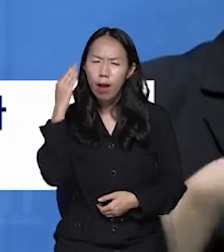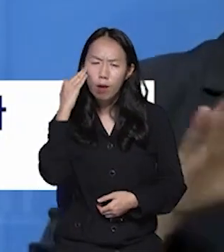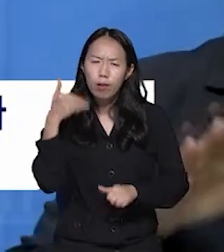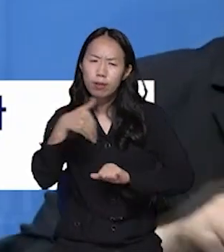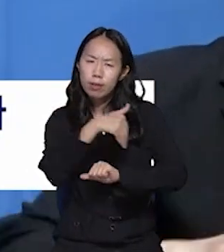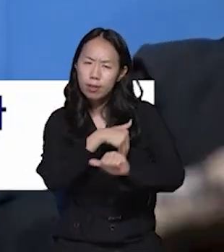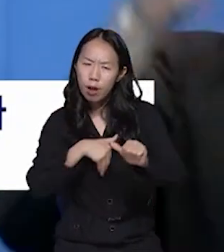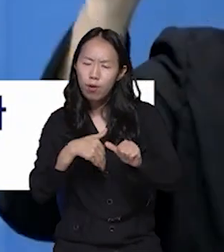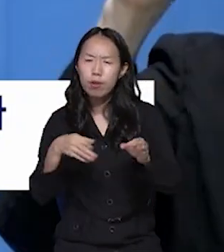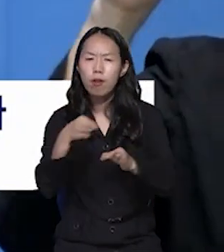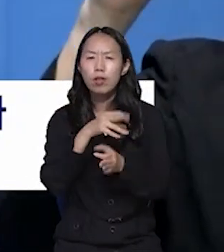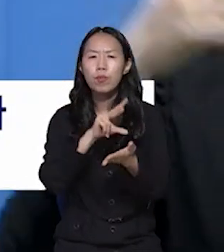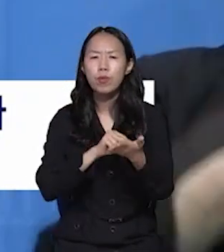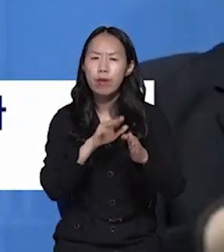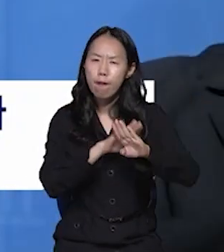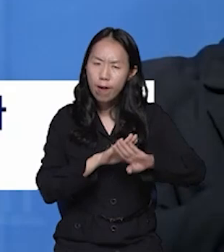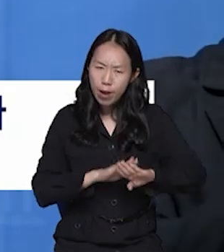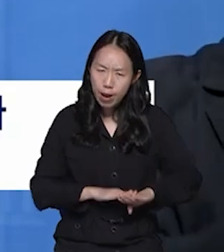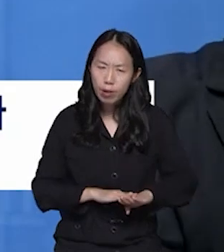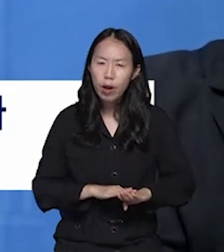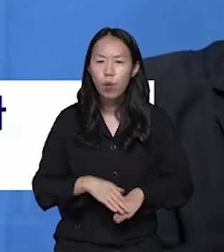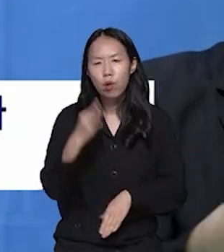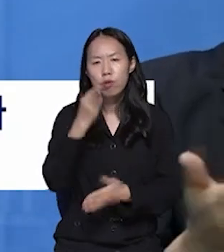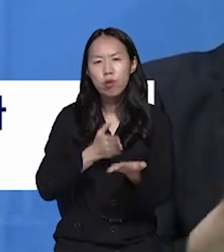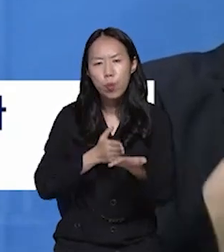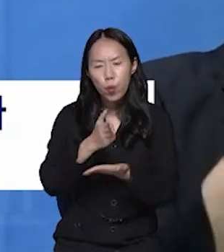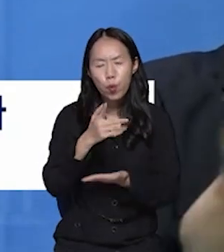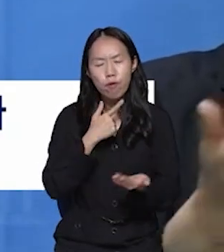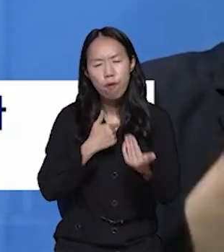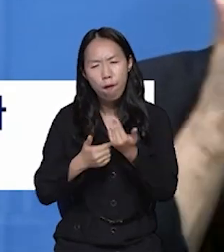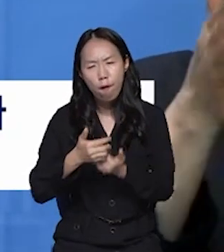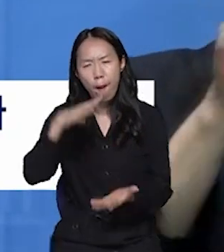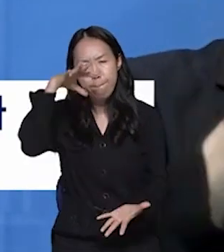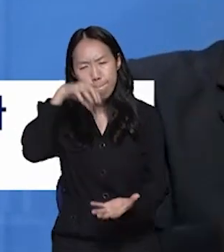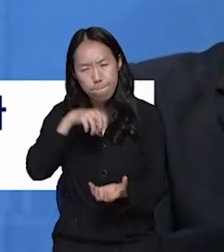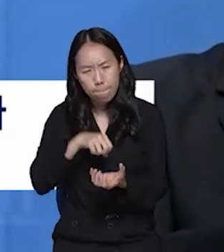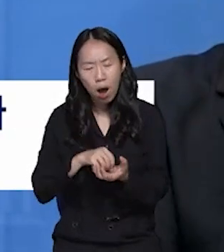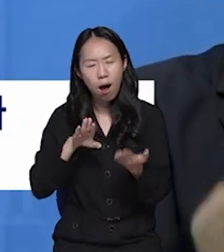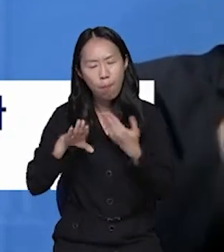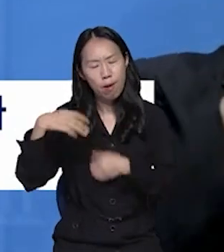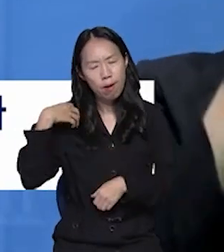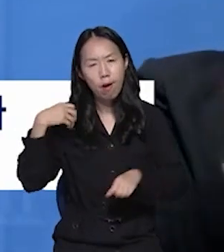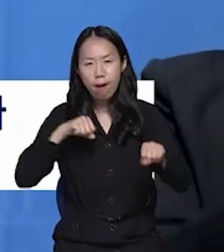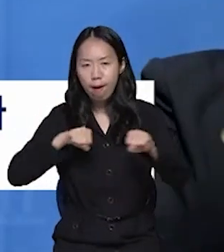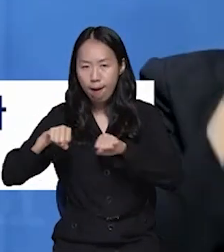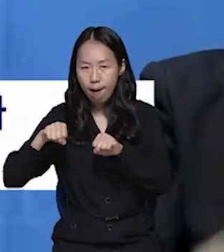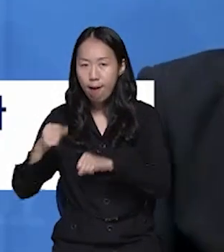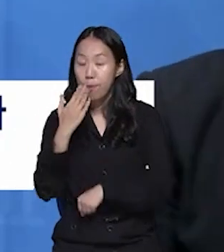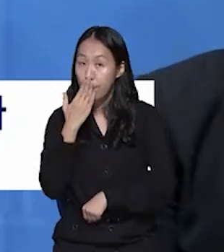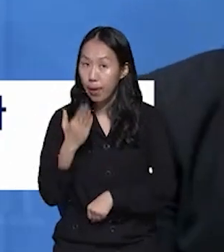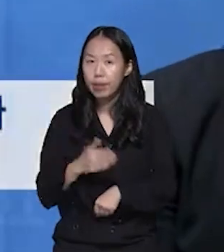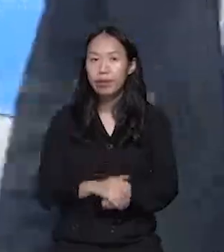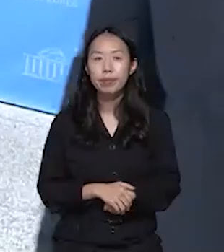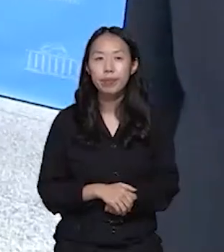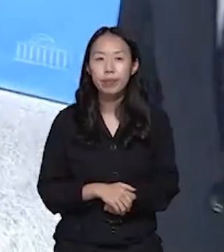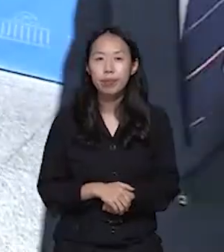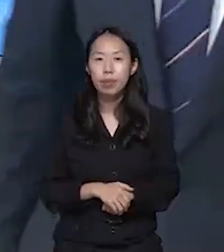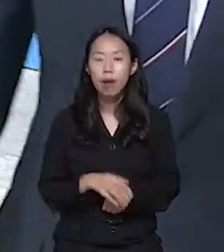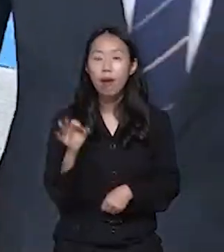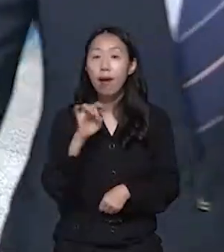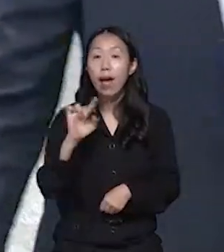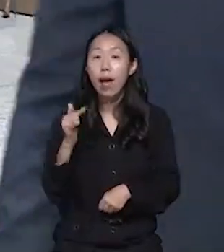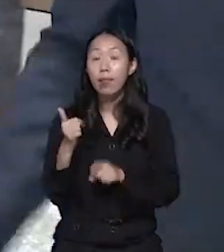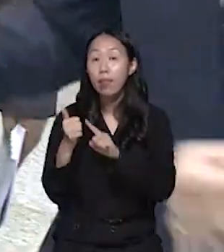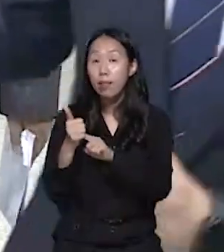오랫동안 쌓아온 역량과 전문성을 발휘해 앞으로 큰 역할을 담당하게 될 거라 확신합니다 안전